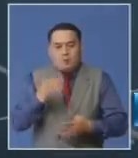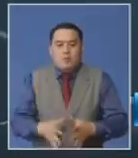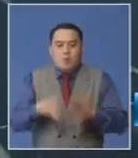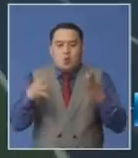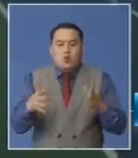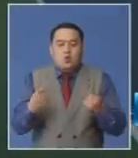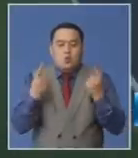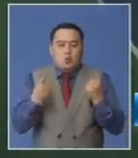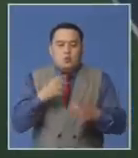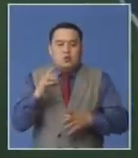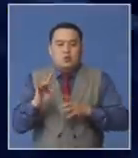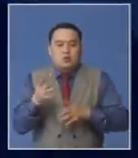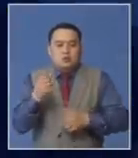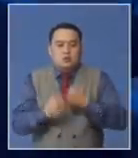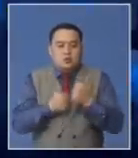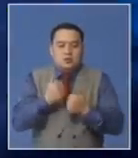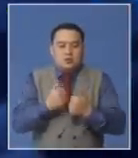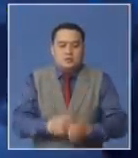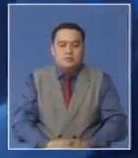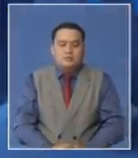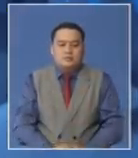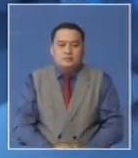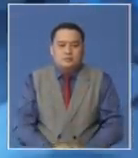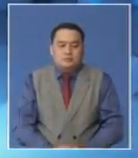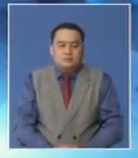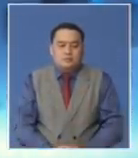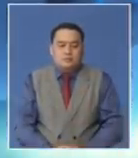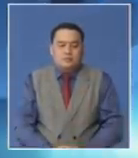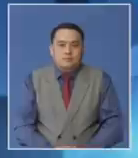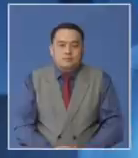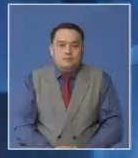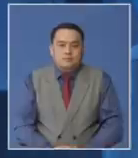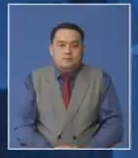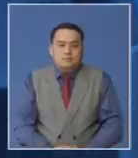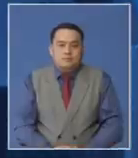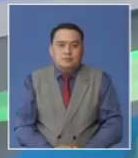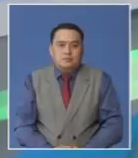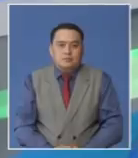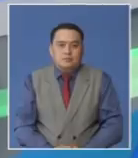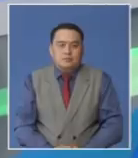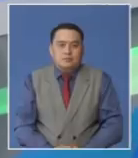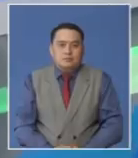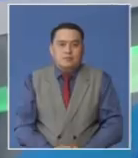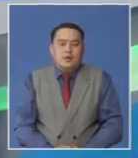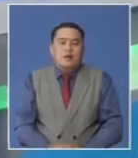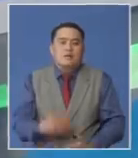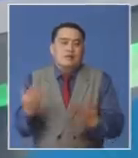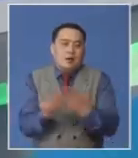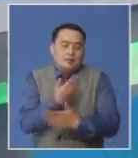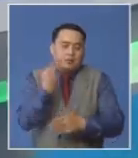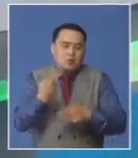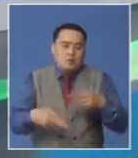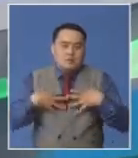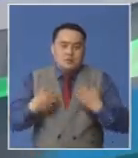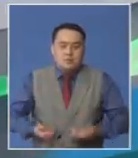крупными республиканскими старту и лилия что глина абзал осипов телеканал жетысу это была вся